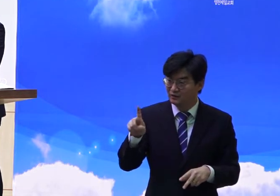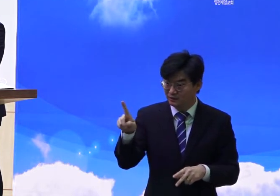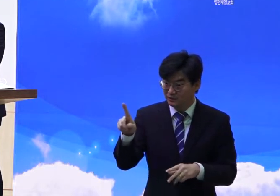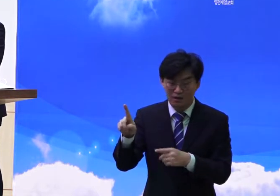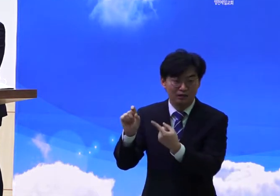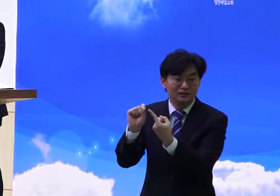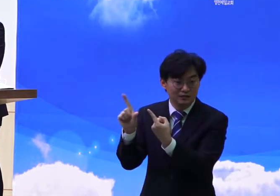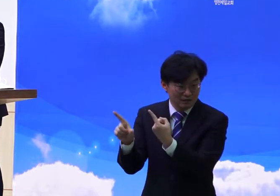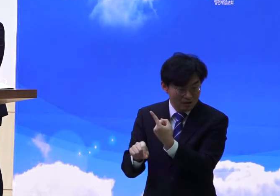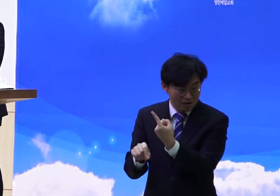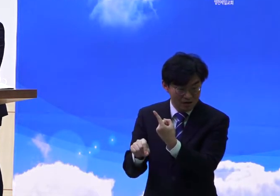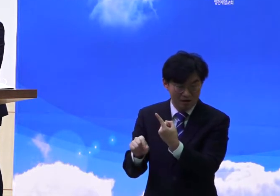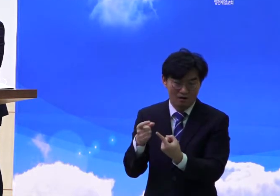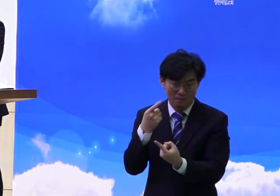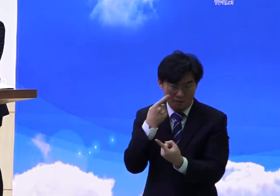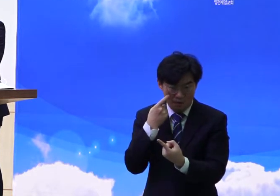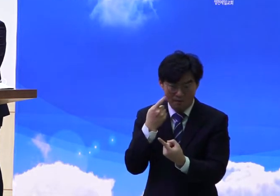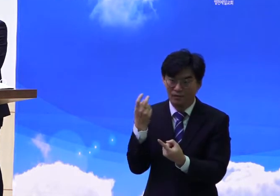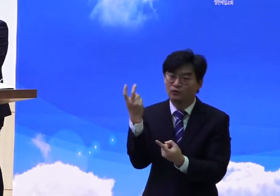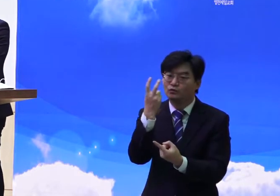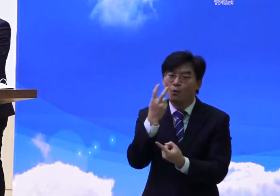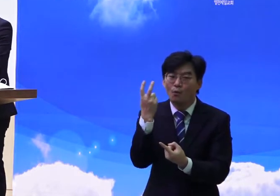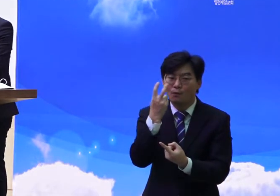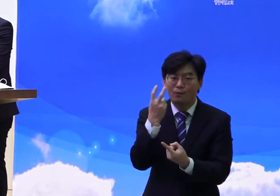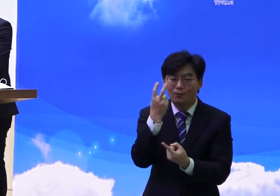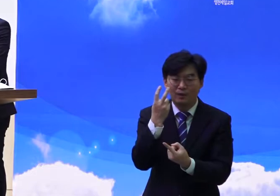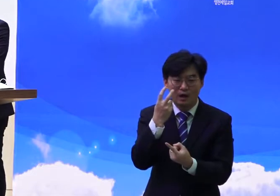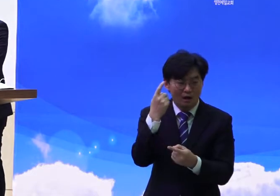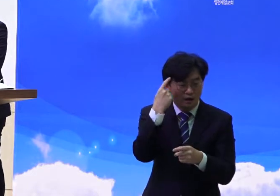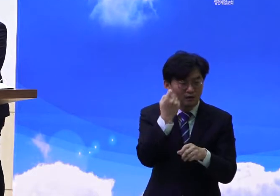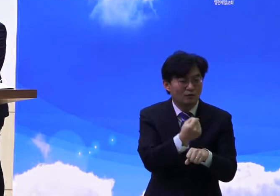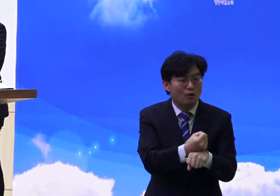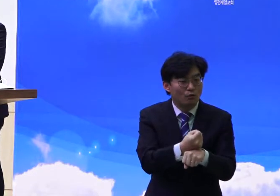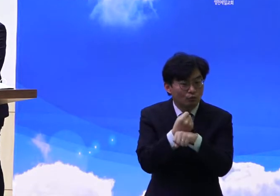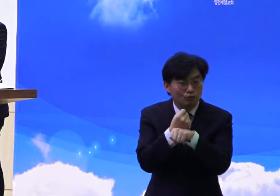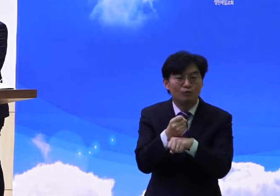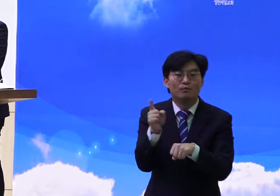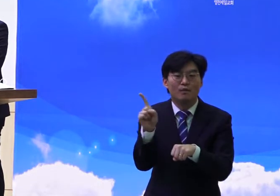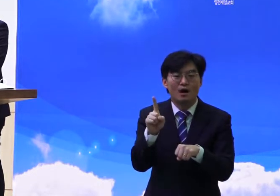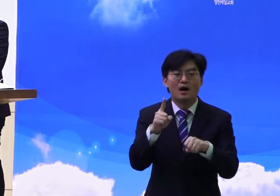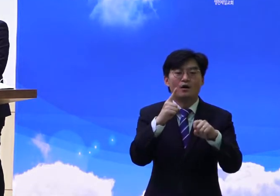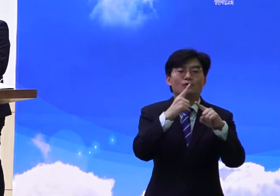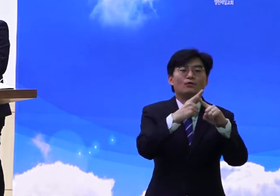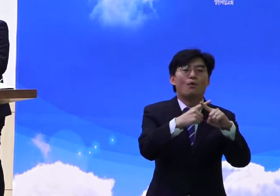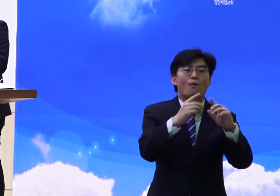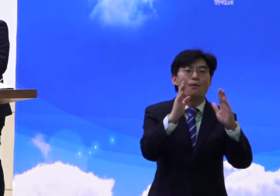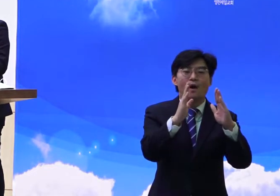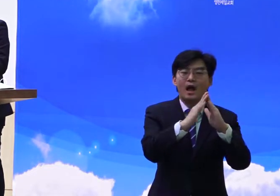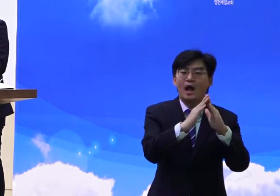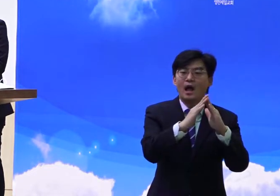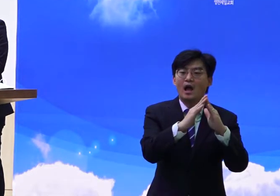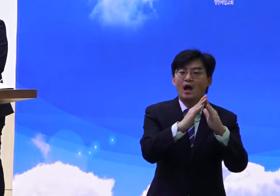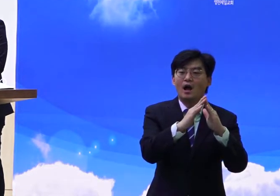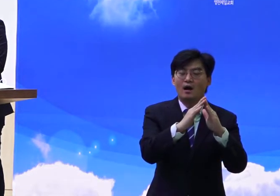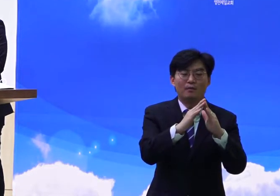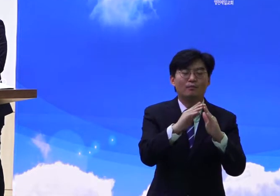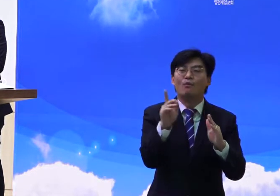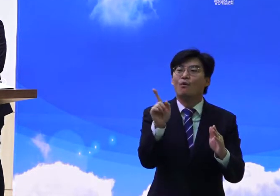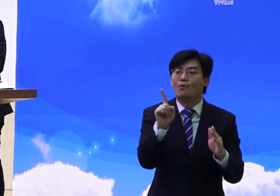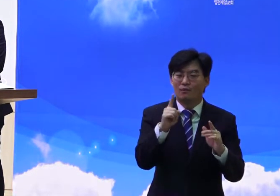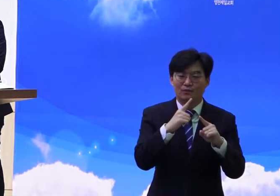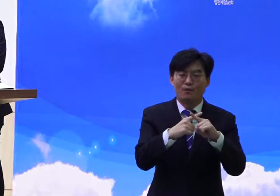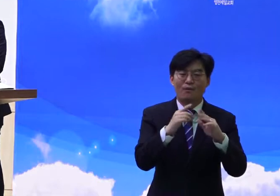1월, 지난달쯤이죠. 그 1년 사이에 한국 교회의 대사회 신뢰도가 약 11%